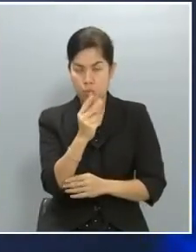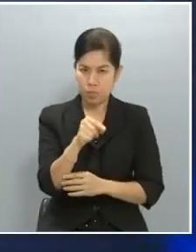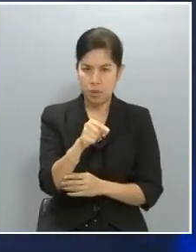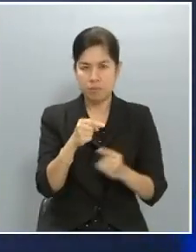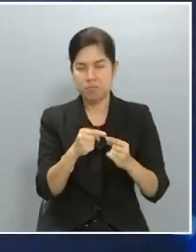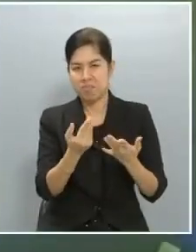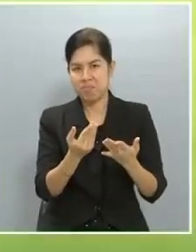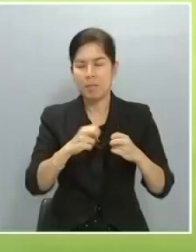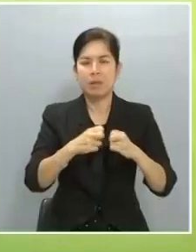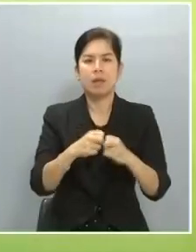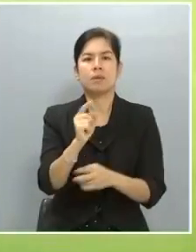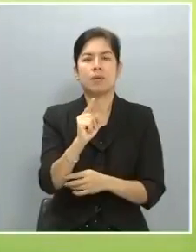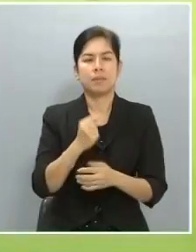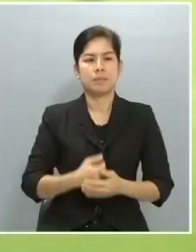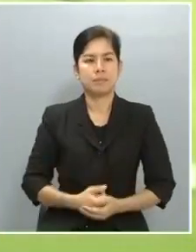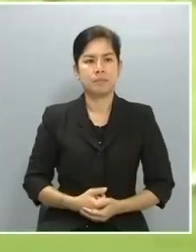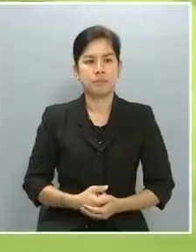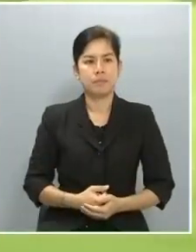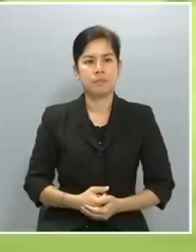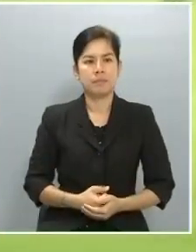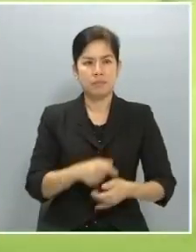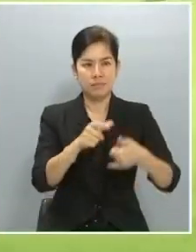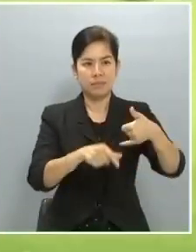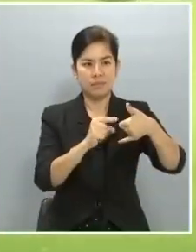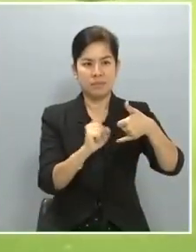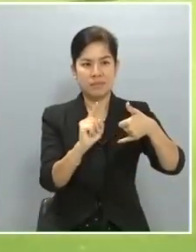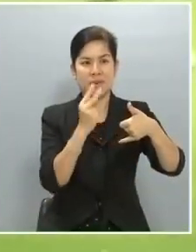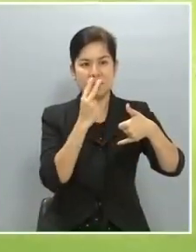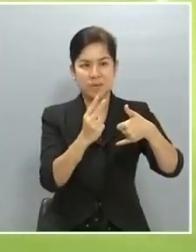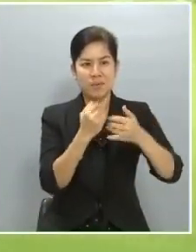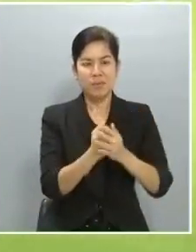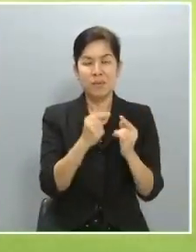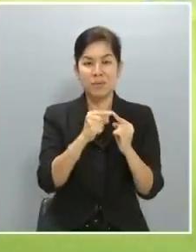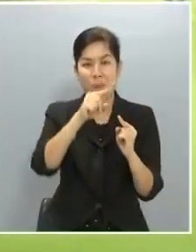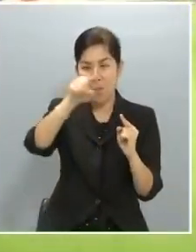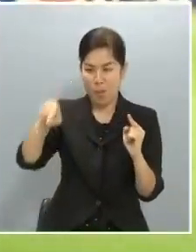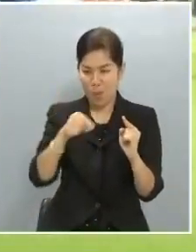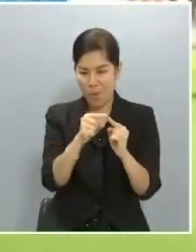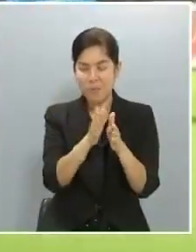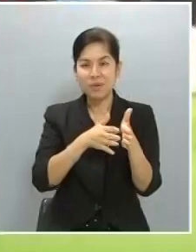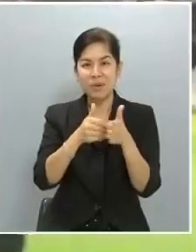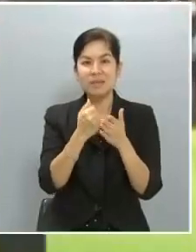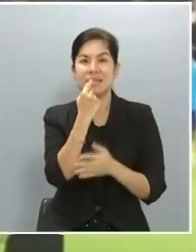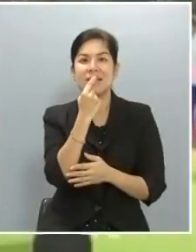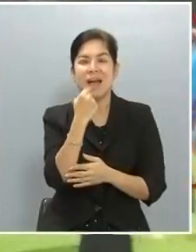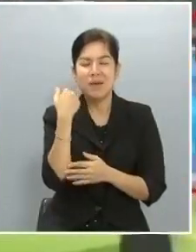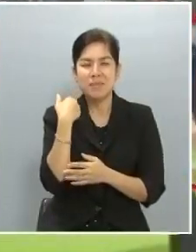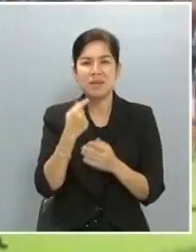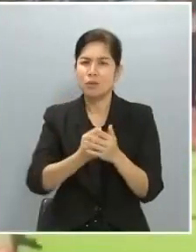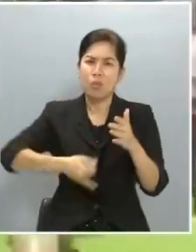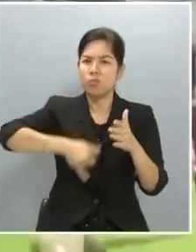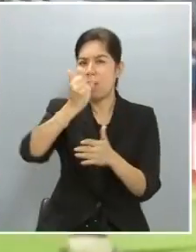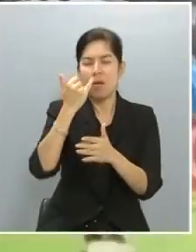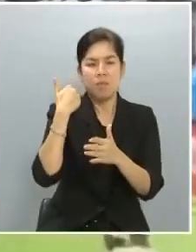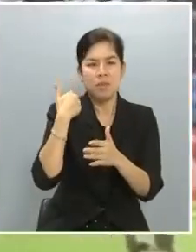ำอะไรฮะคุณผู้ชมครับเอฟราอยู่ในวงกลมสีแดงนะครับไปกังฟูใส่แฟนบอลที่ม